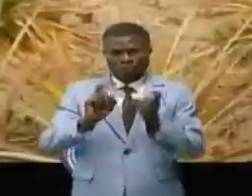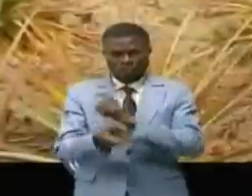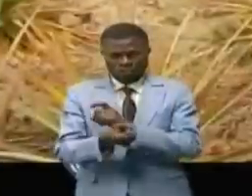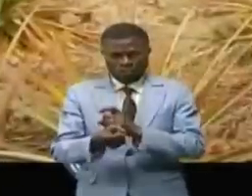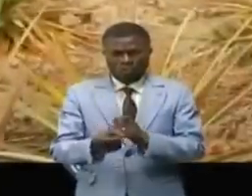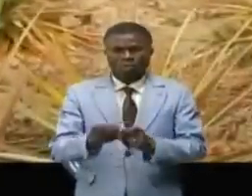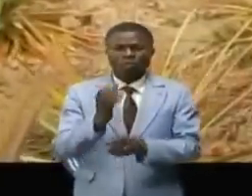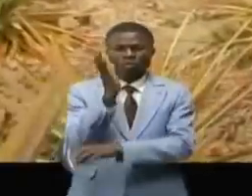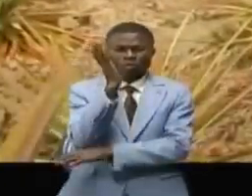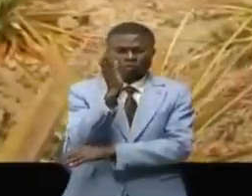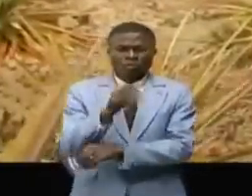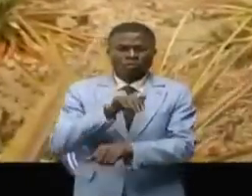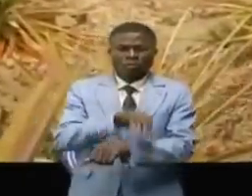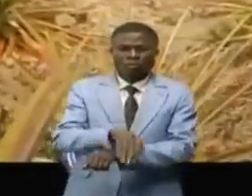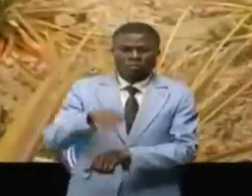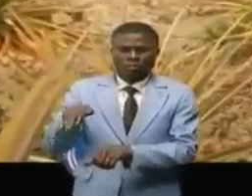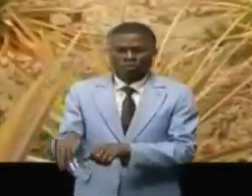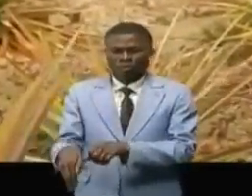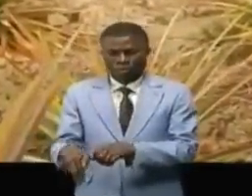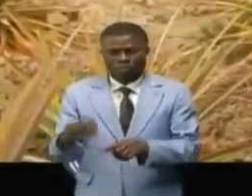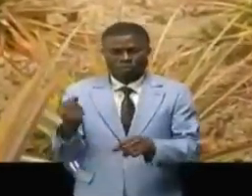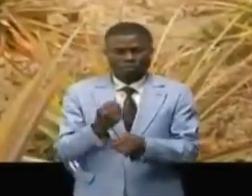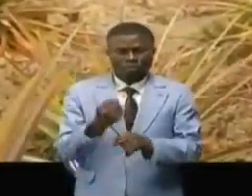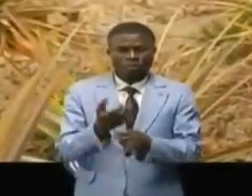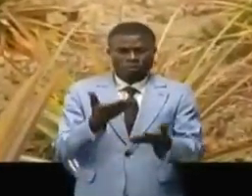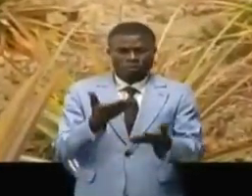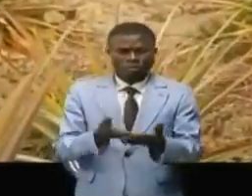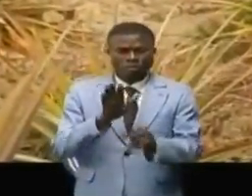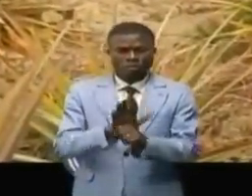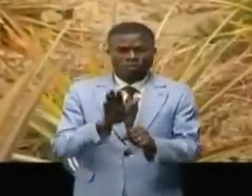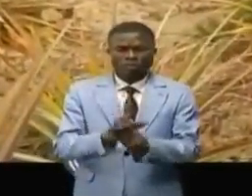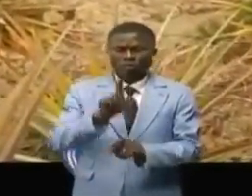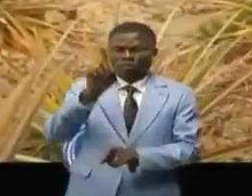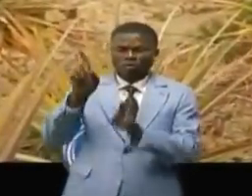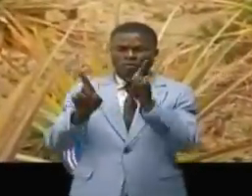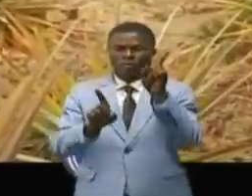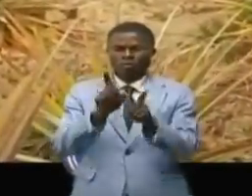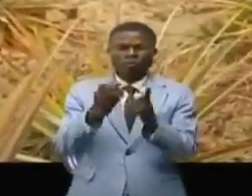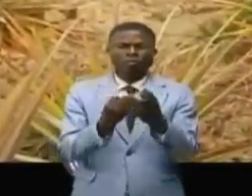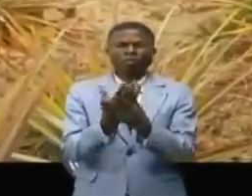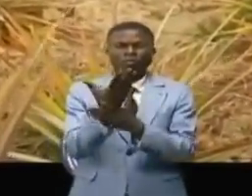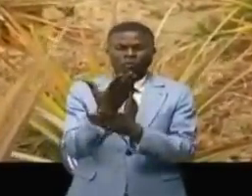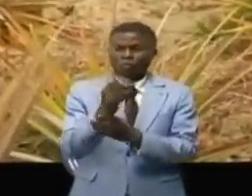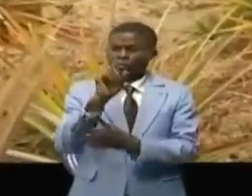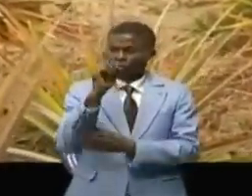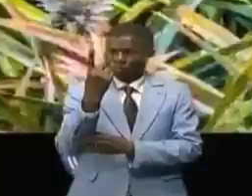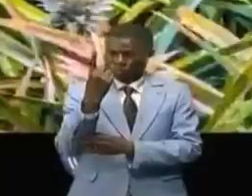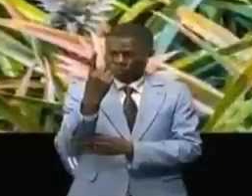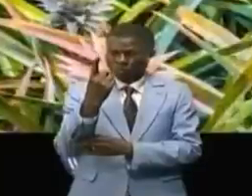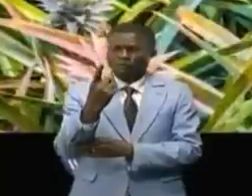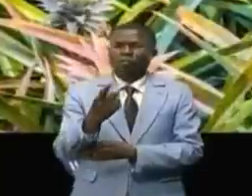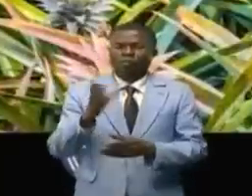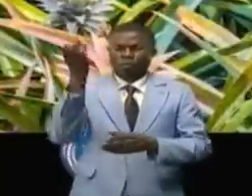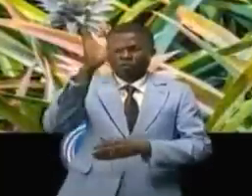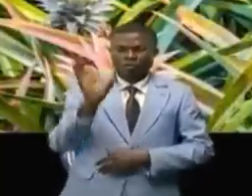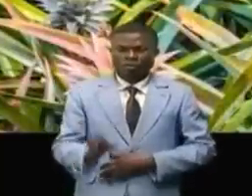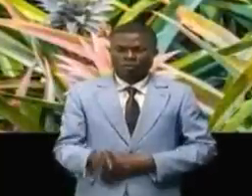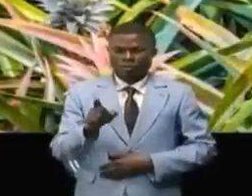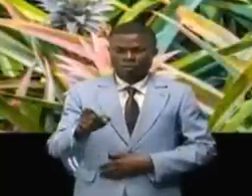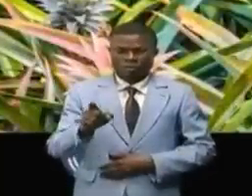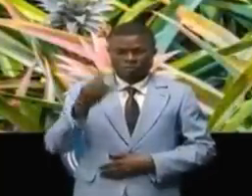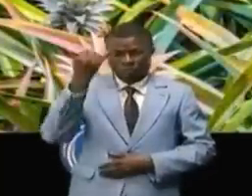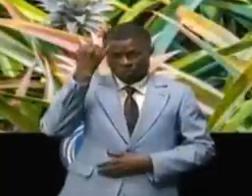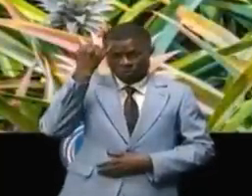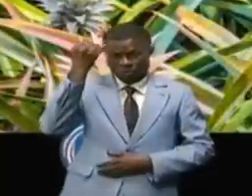d'ananas le premier champ de cette catégorie d'ananas à plusieurs régies on les trouve à son go c'est de l'intelligence